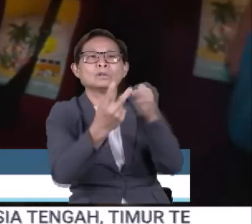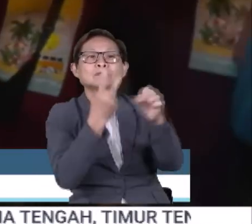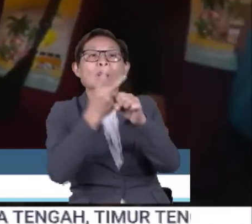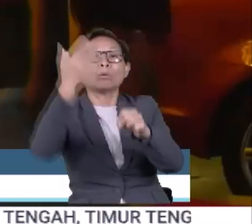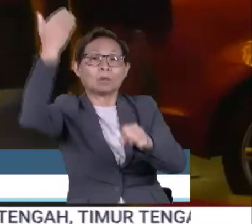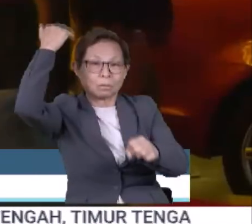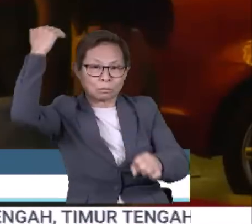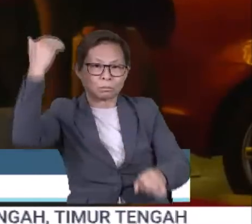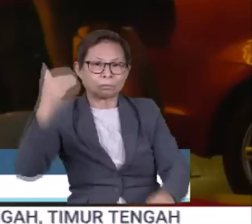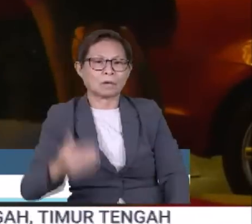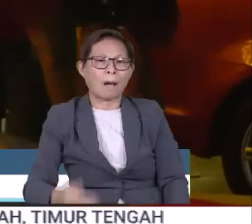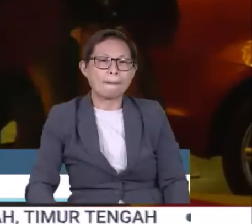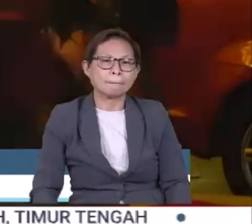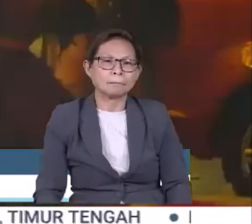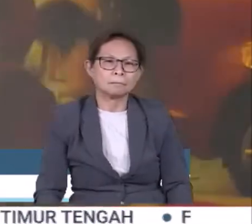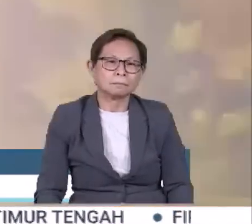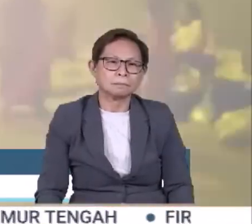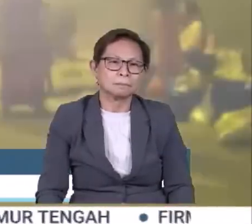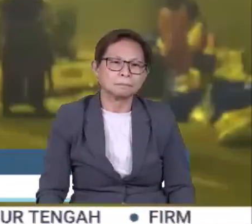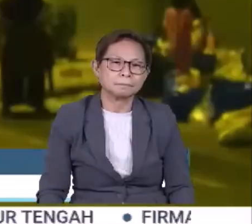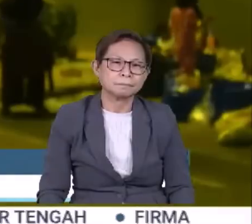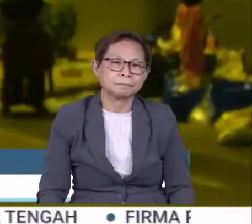lalu.